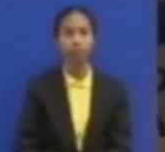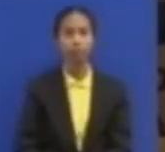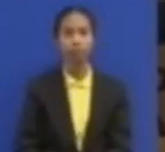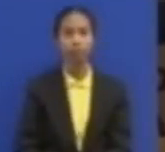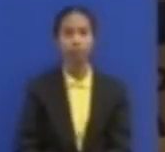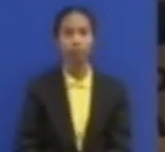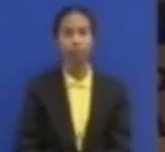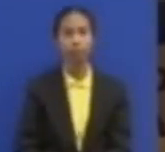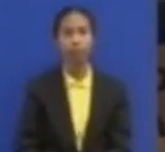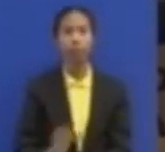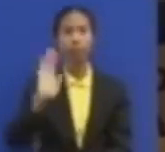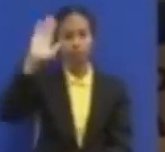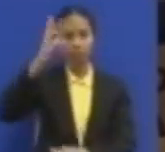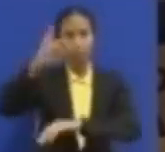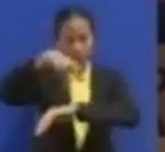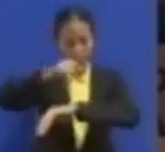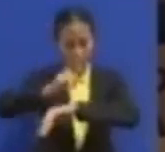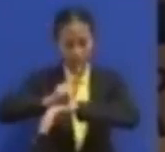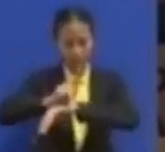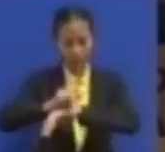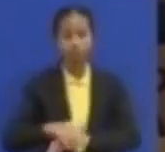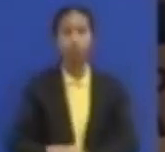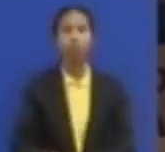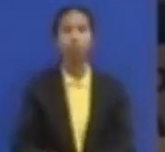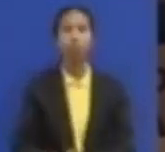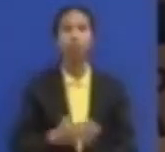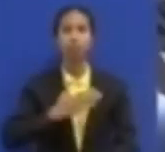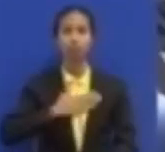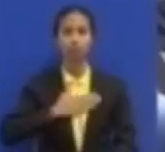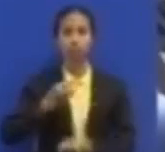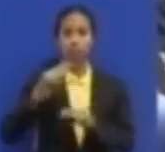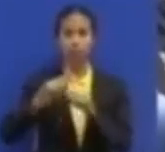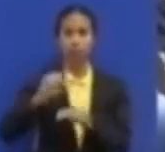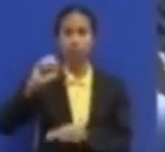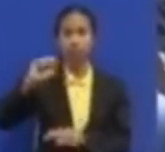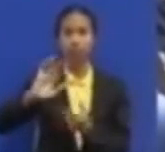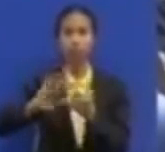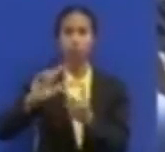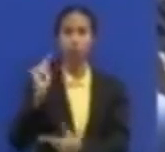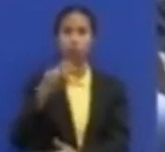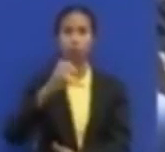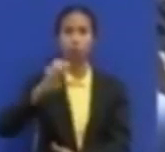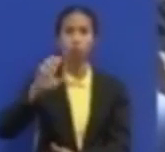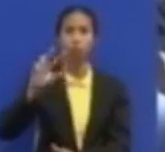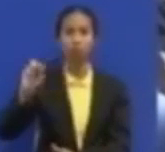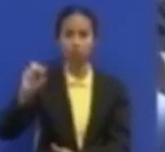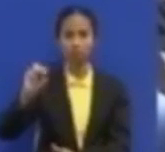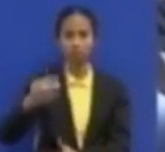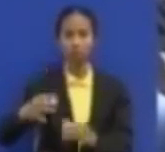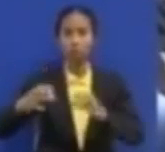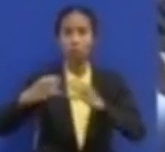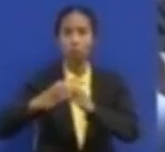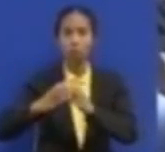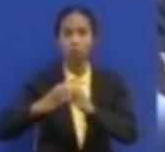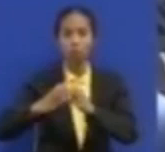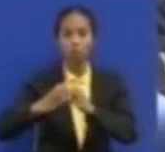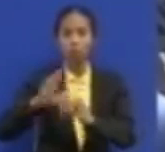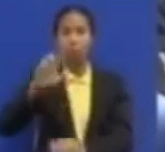ท่านประธานที่เคารพครับกระผมสุทินคลังแสงเพื่อไทยจากมหาสารคาม